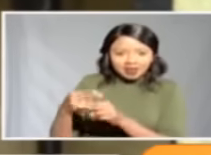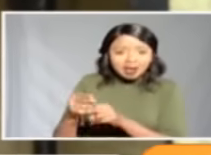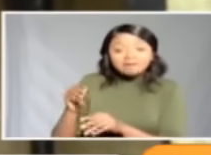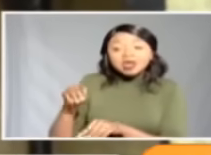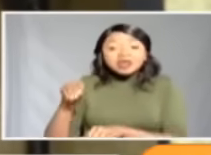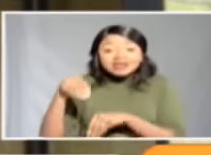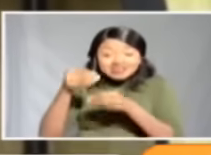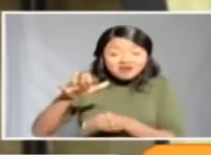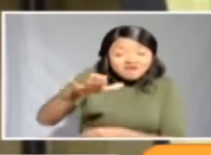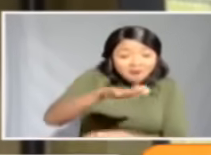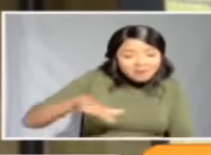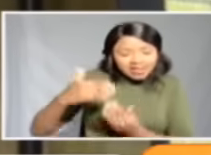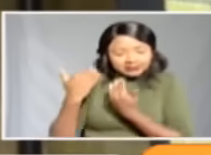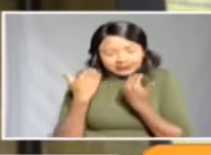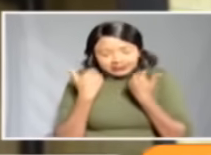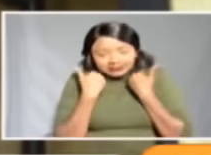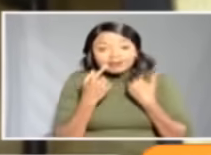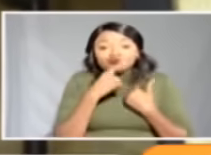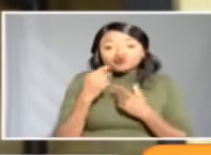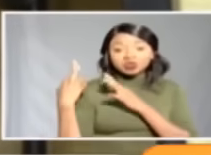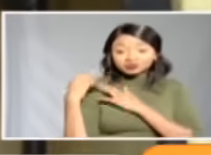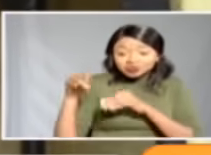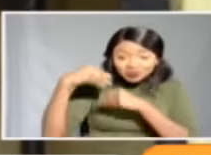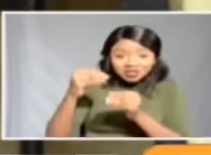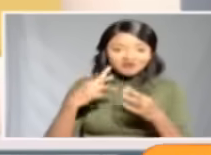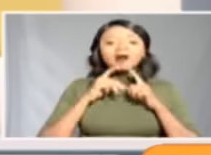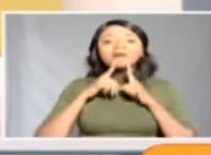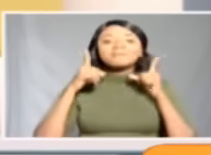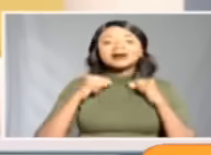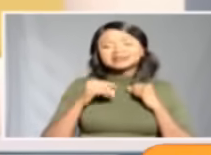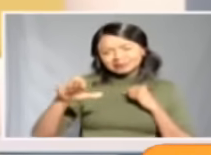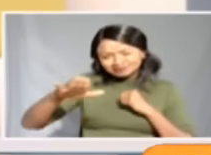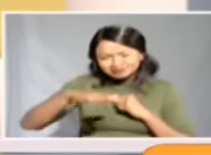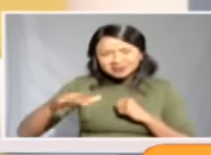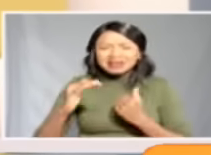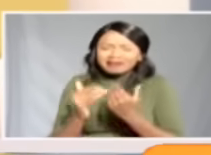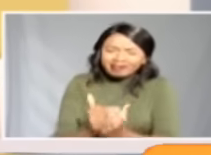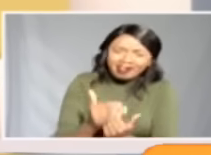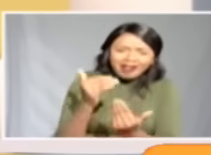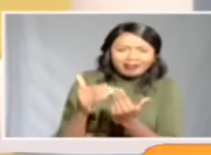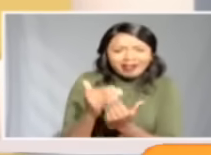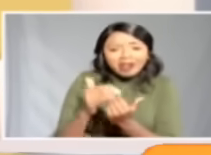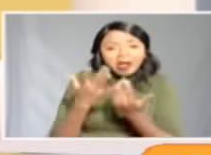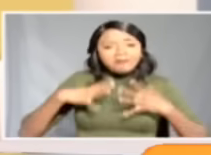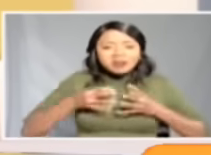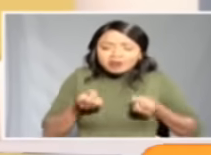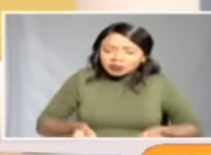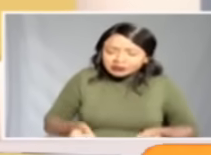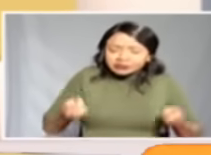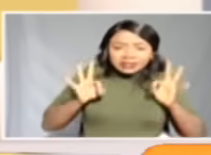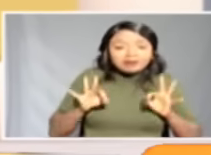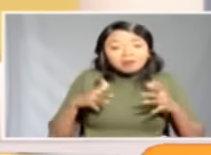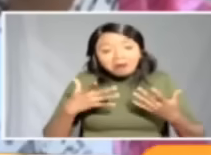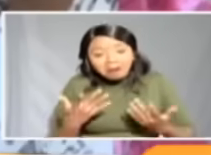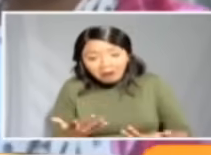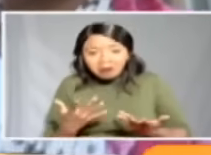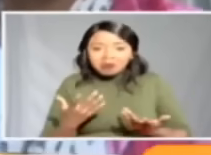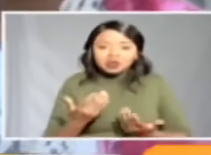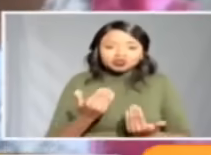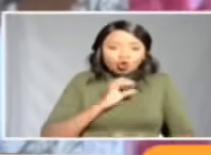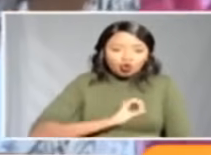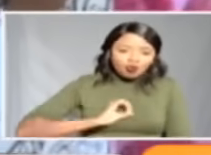na askofu ambaye pia ana makao ya kusaidia mayatima na watoto wasiojiweza. Na hapo ndipo